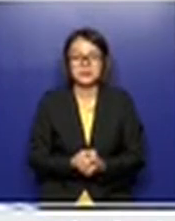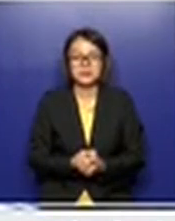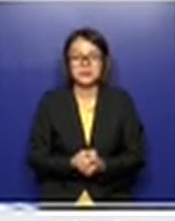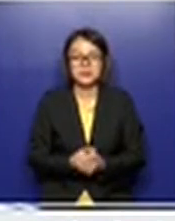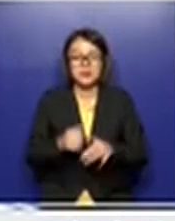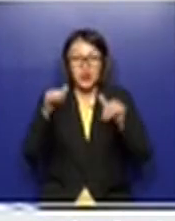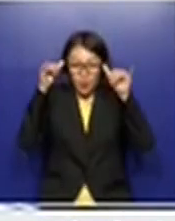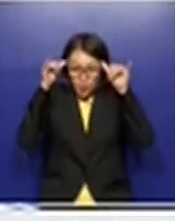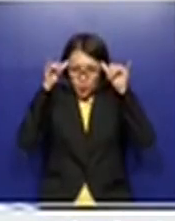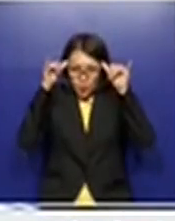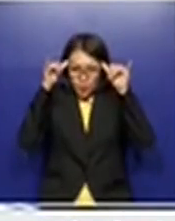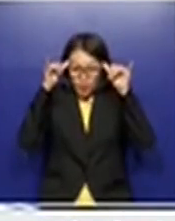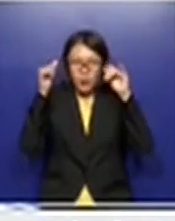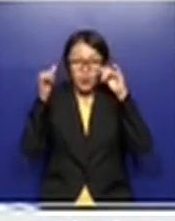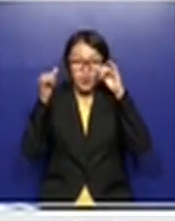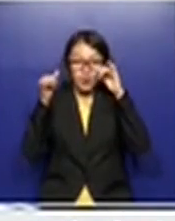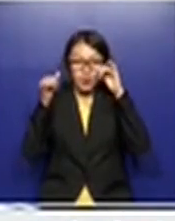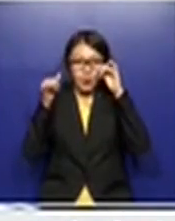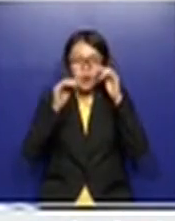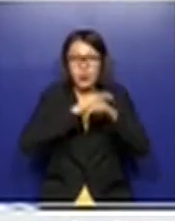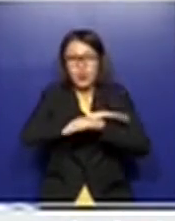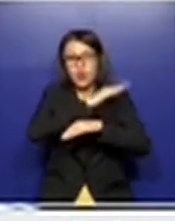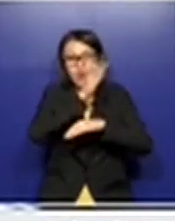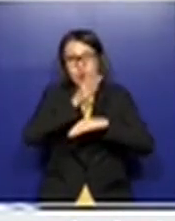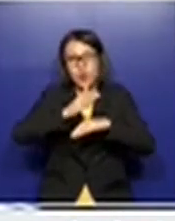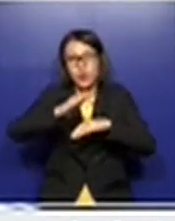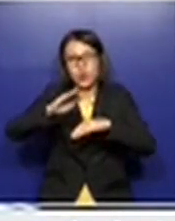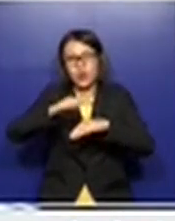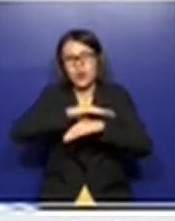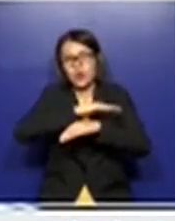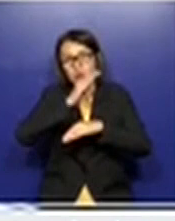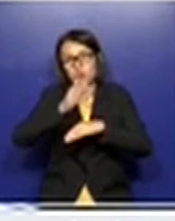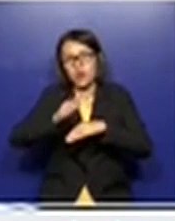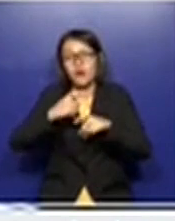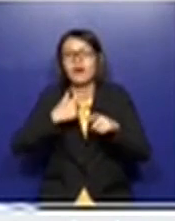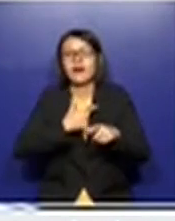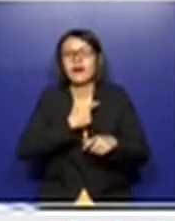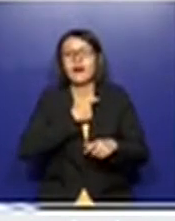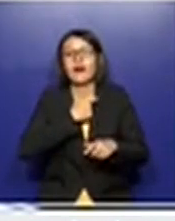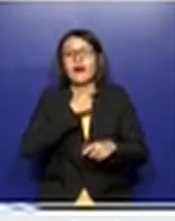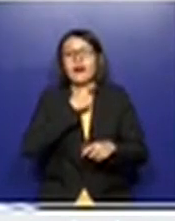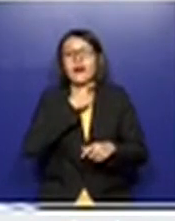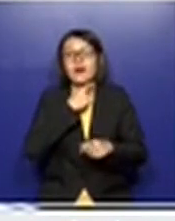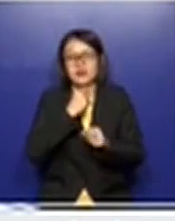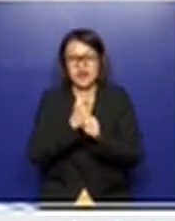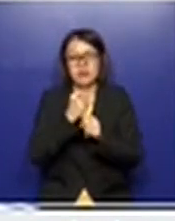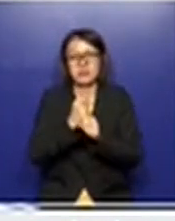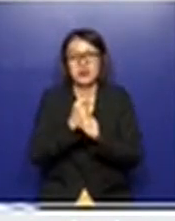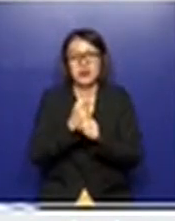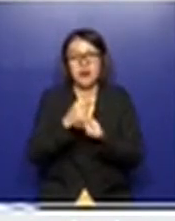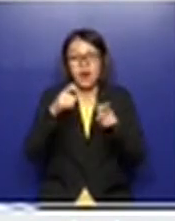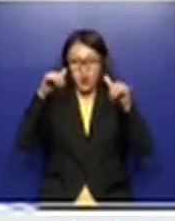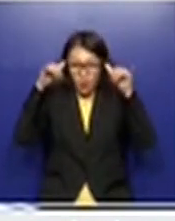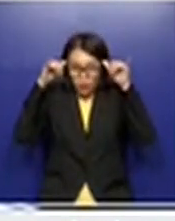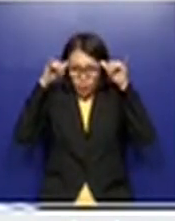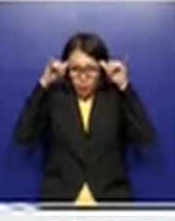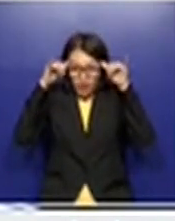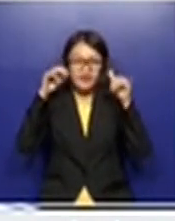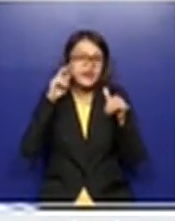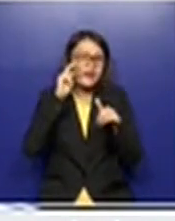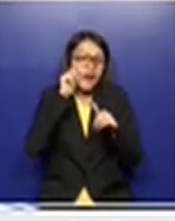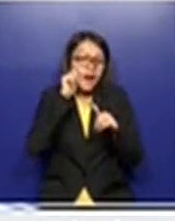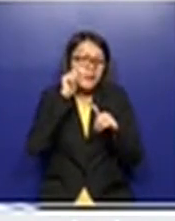ายในภูเขาของพี่น้องชาวกะเหรี่ยงขอท่านทำเรื่องควายน้ำในทะเลน้อยของพัทลุงด้ว